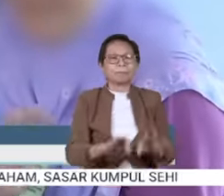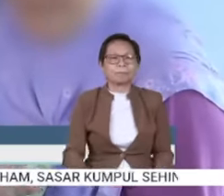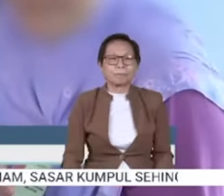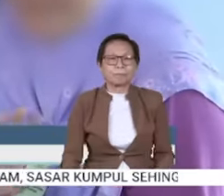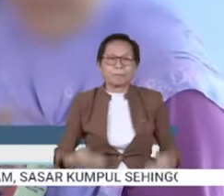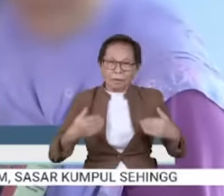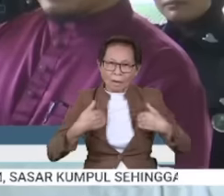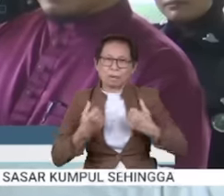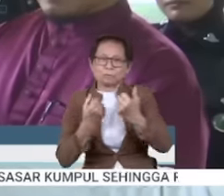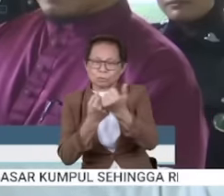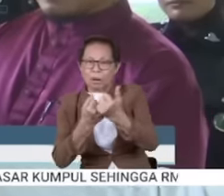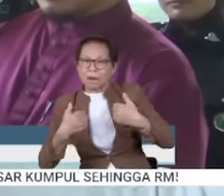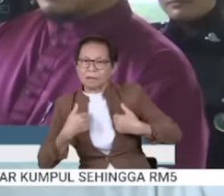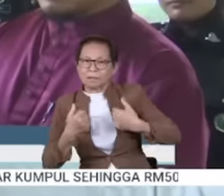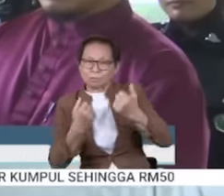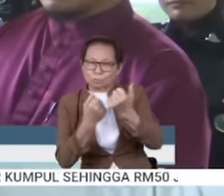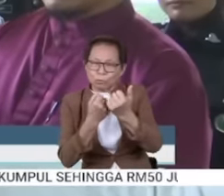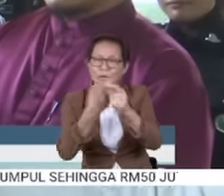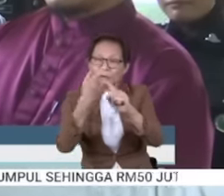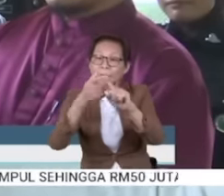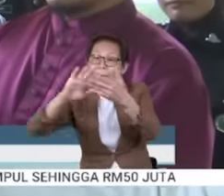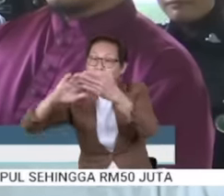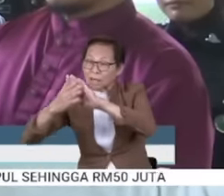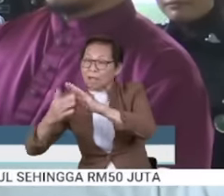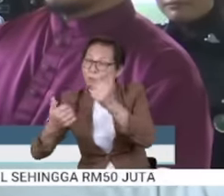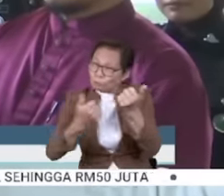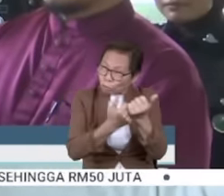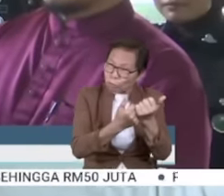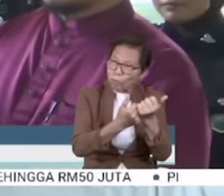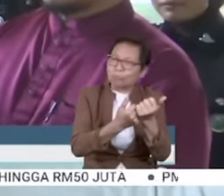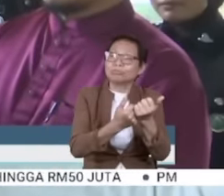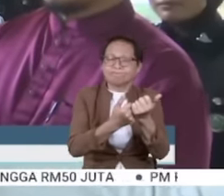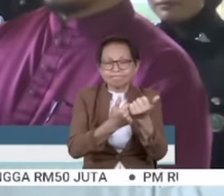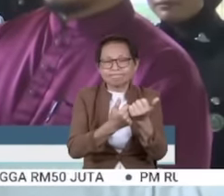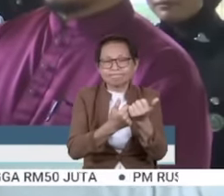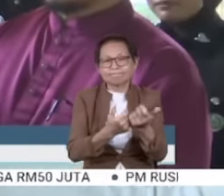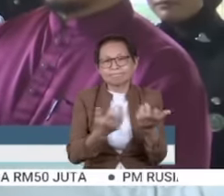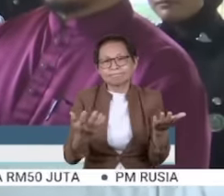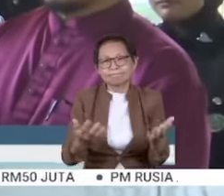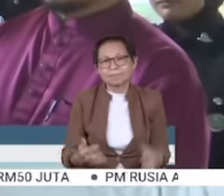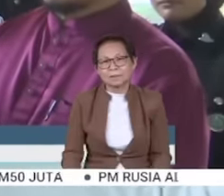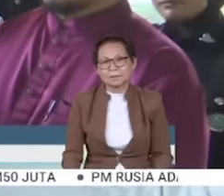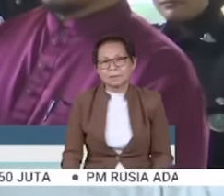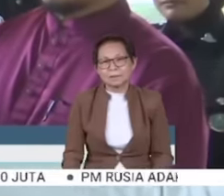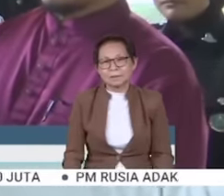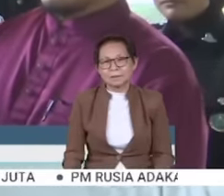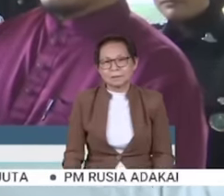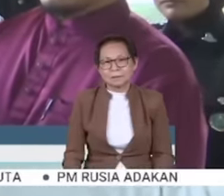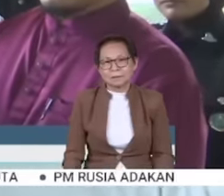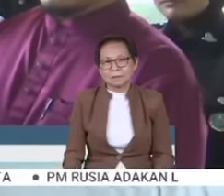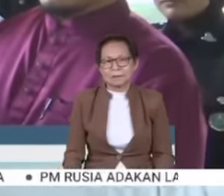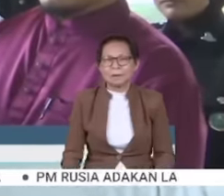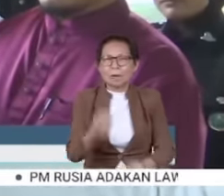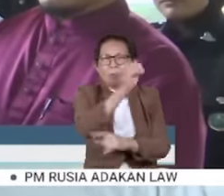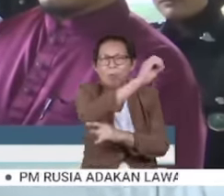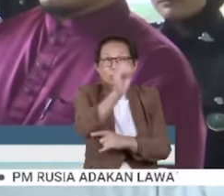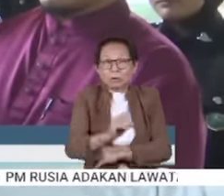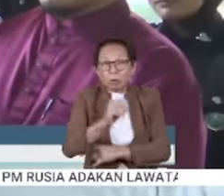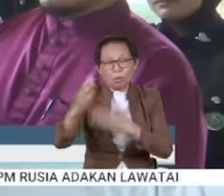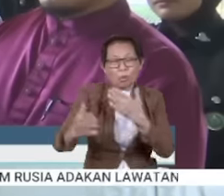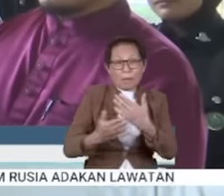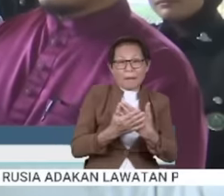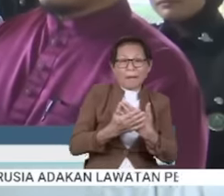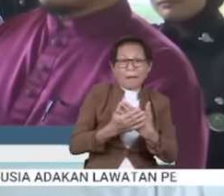ada sokongan daripada masyarakat di luar sana dia punya peraturan untuk